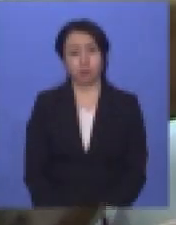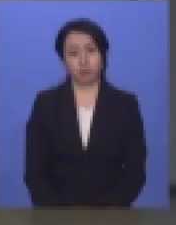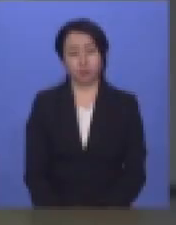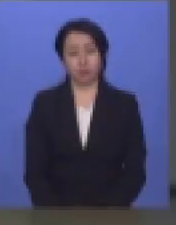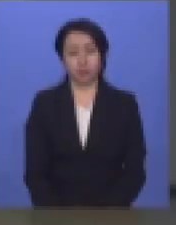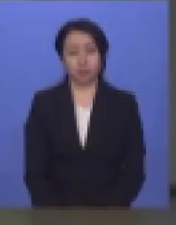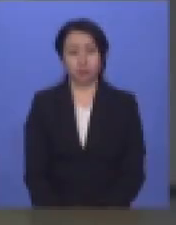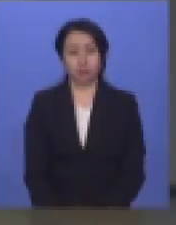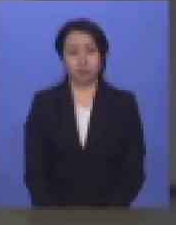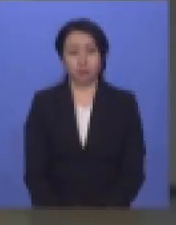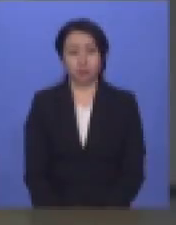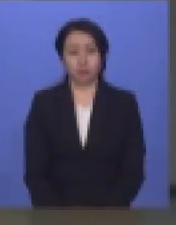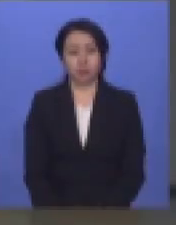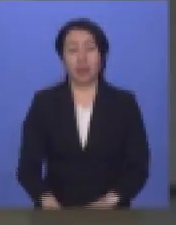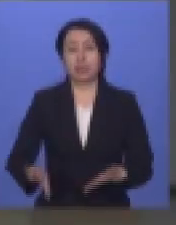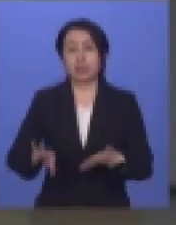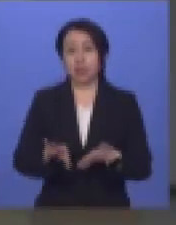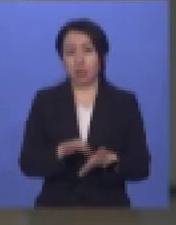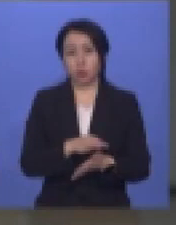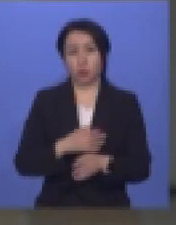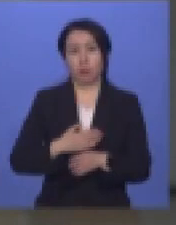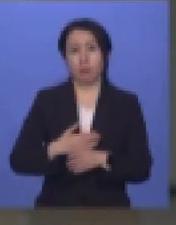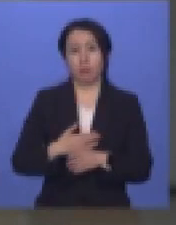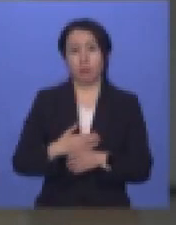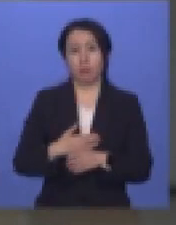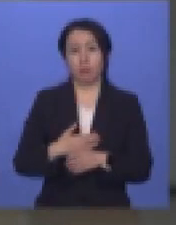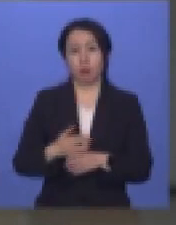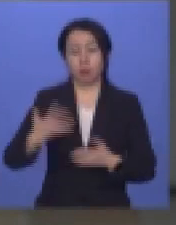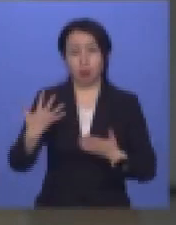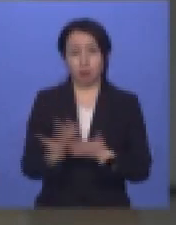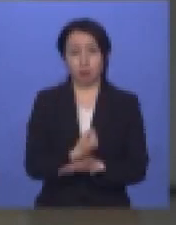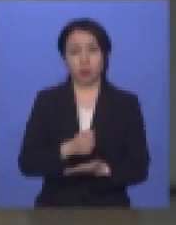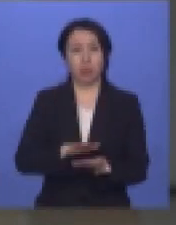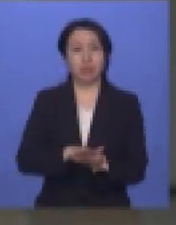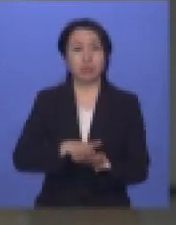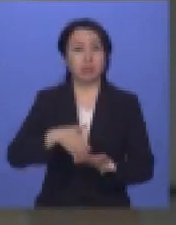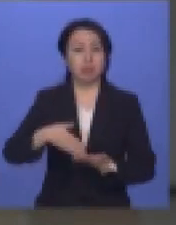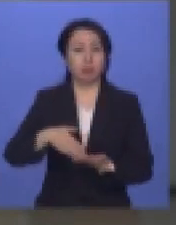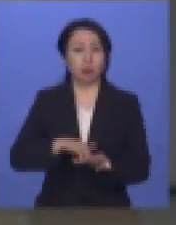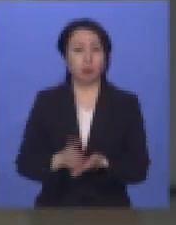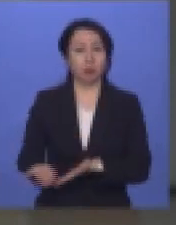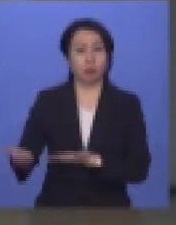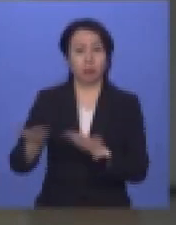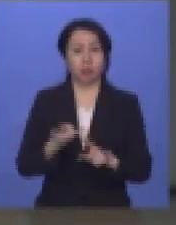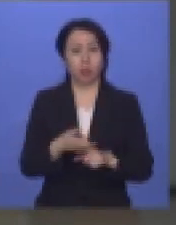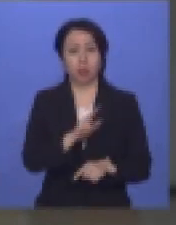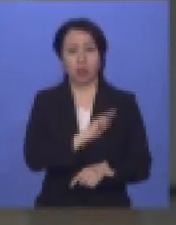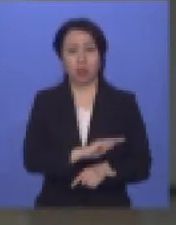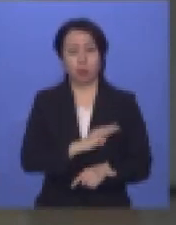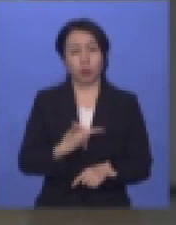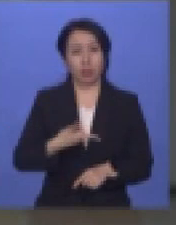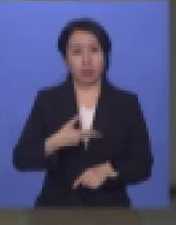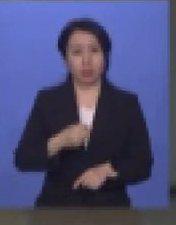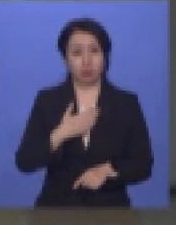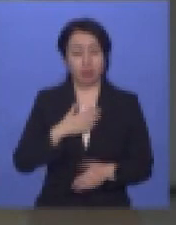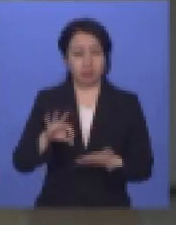70%. Сразу же после получения диплома пришла на данную работу, где